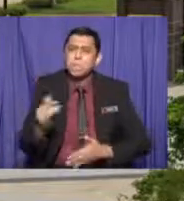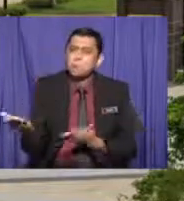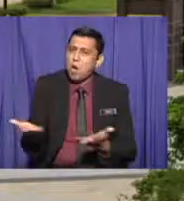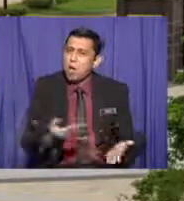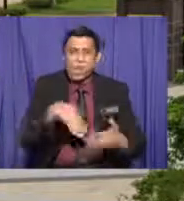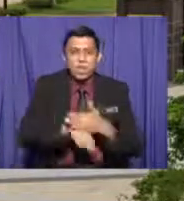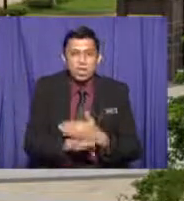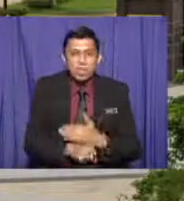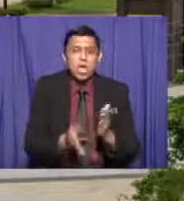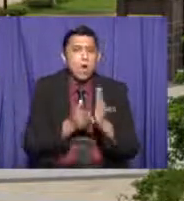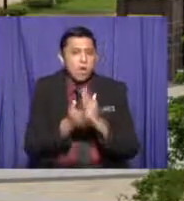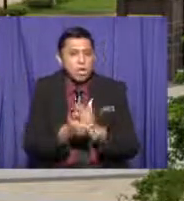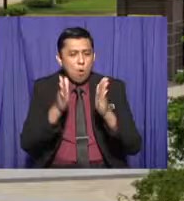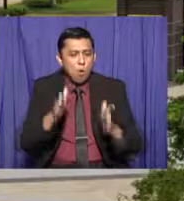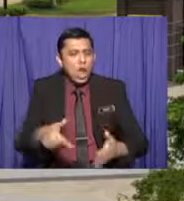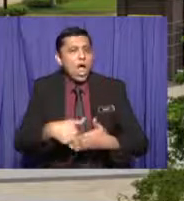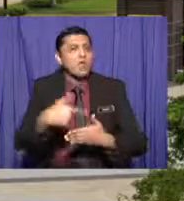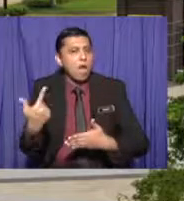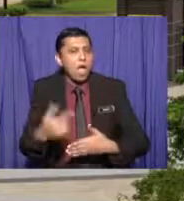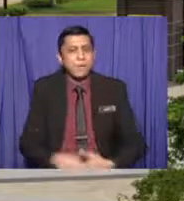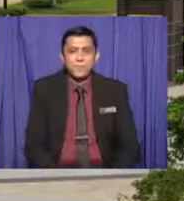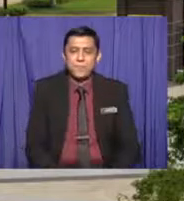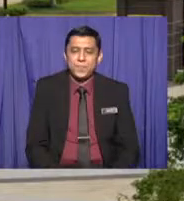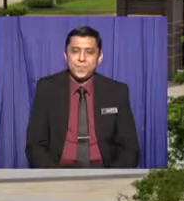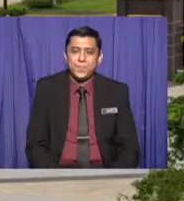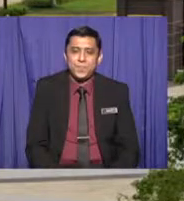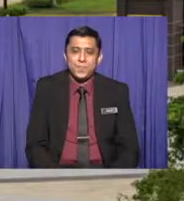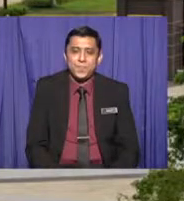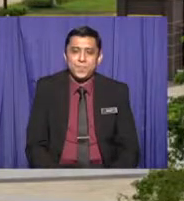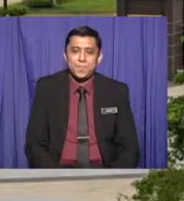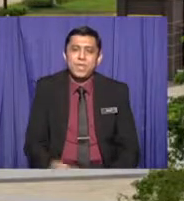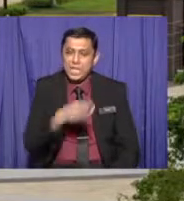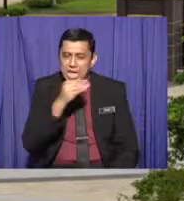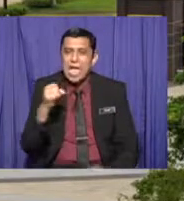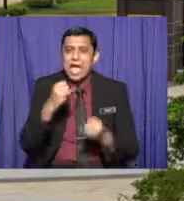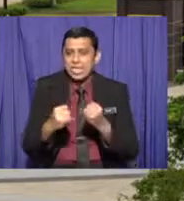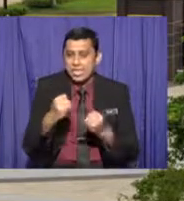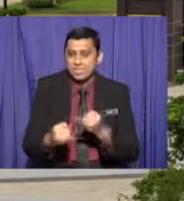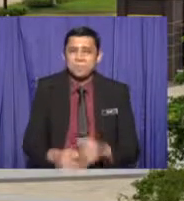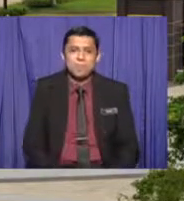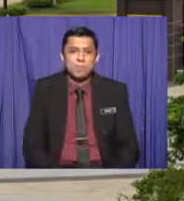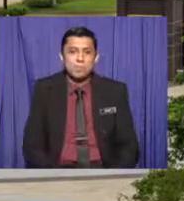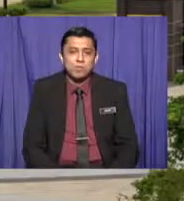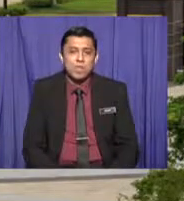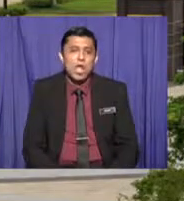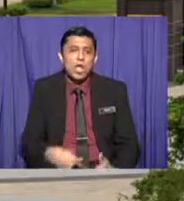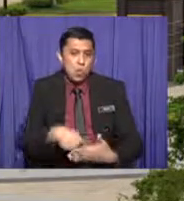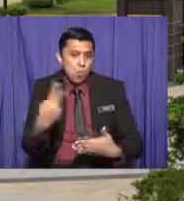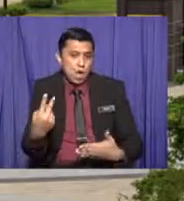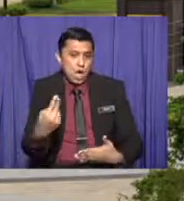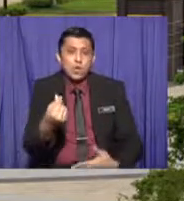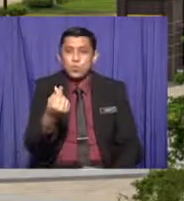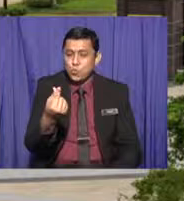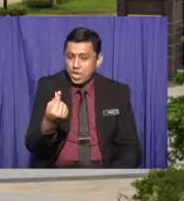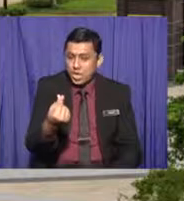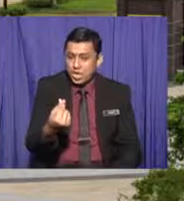masuk oleh pendatang tanpa izin. Dan akhir sekali, pengaliran keluar mata